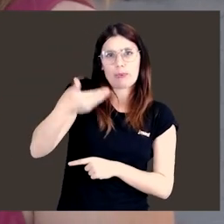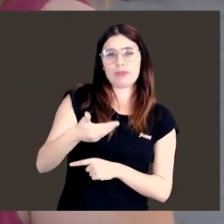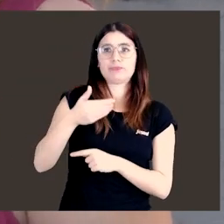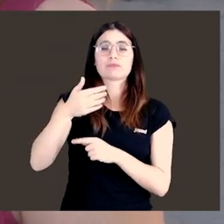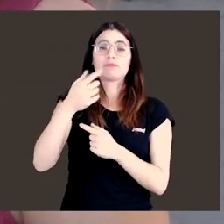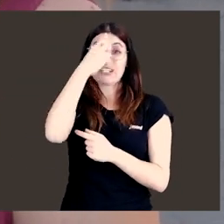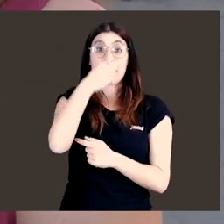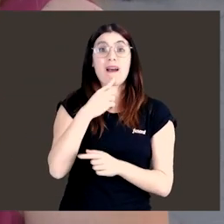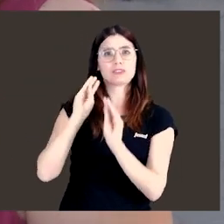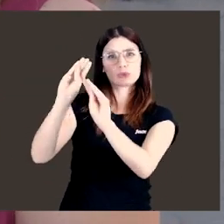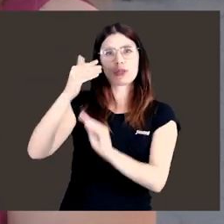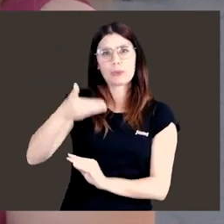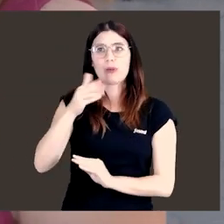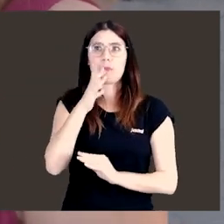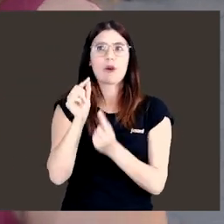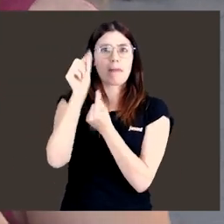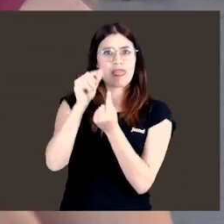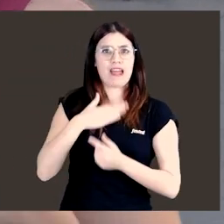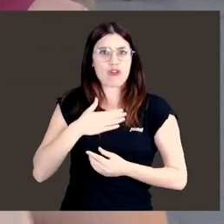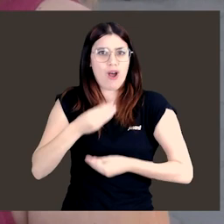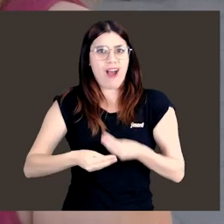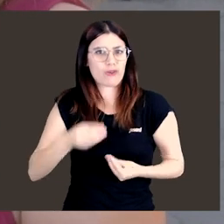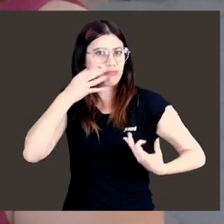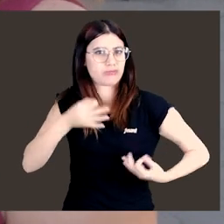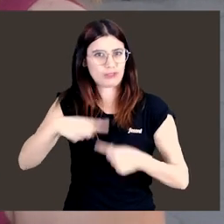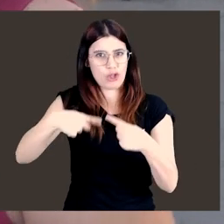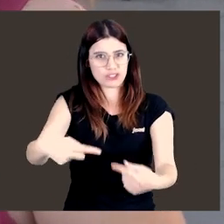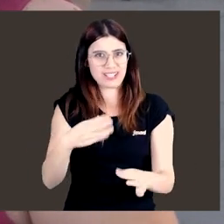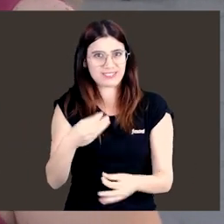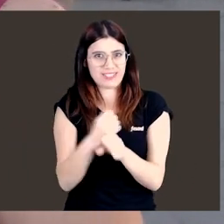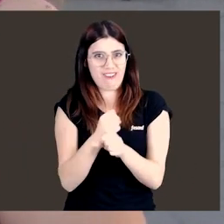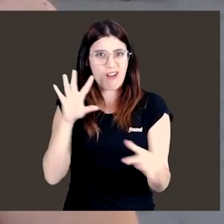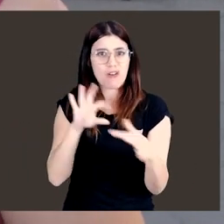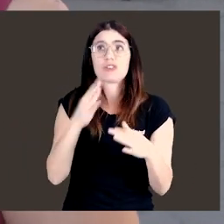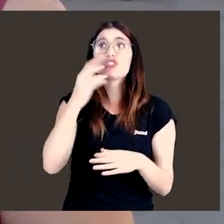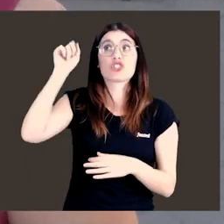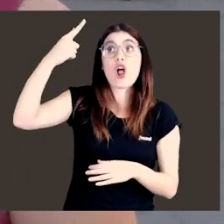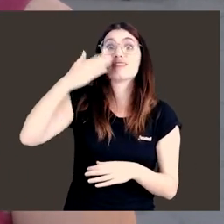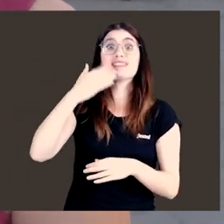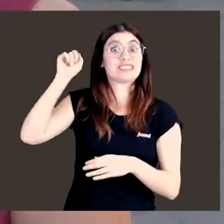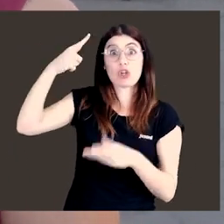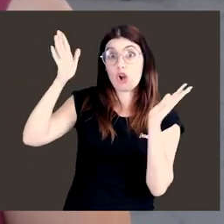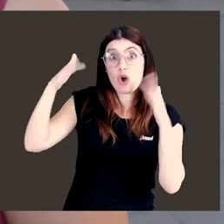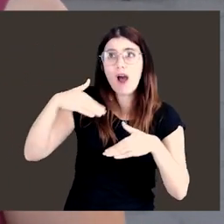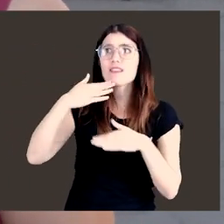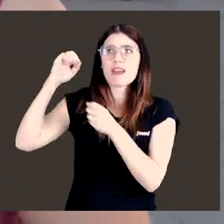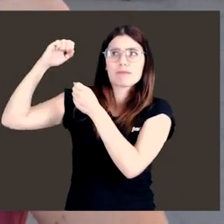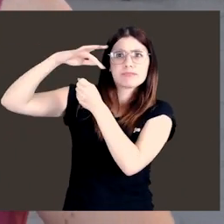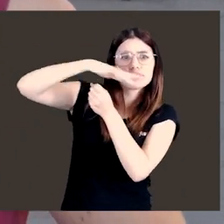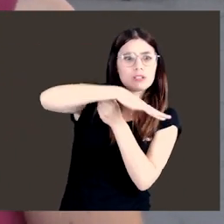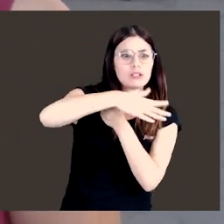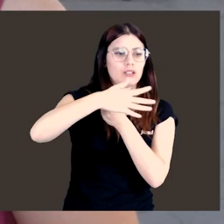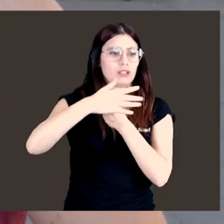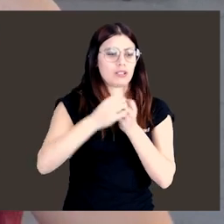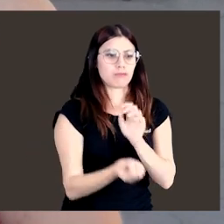satèl·lit, el satèl·lit necessita, és el que jo realment mesure, el que gaste en el meu dia a dia, el sol, sense el sol, que